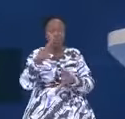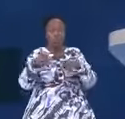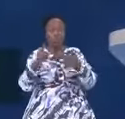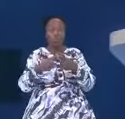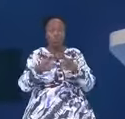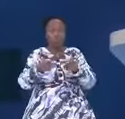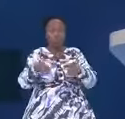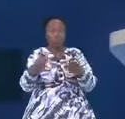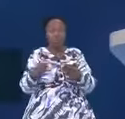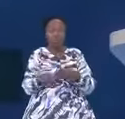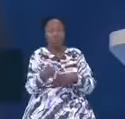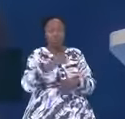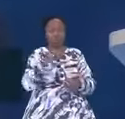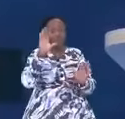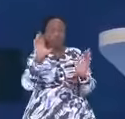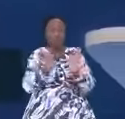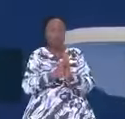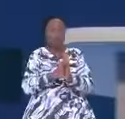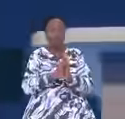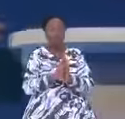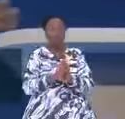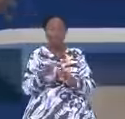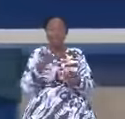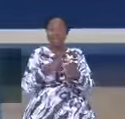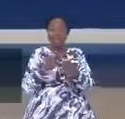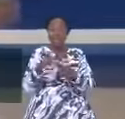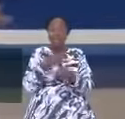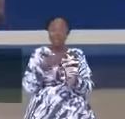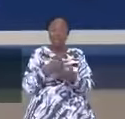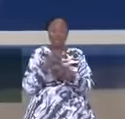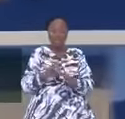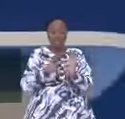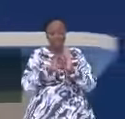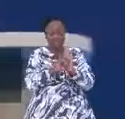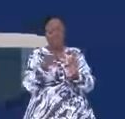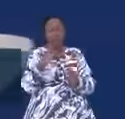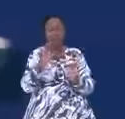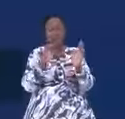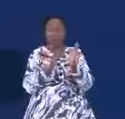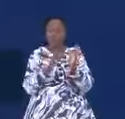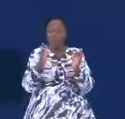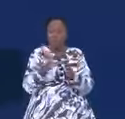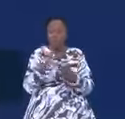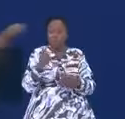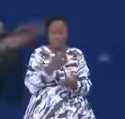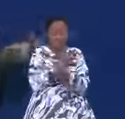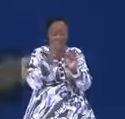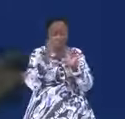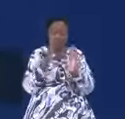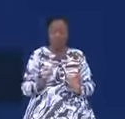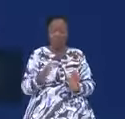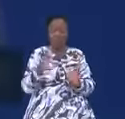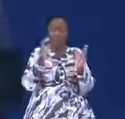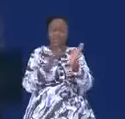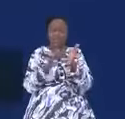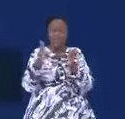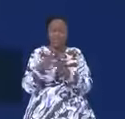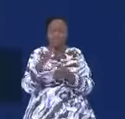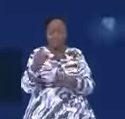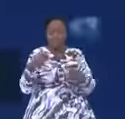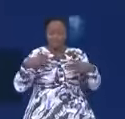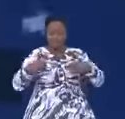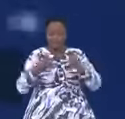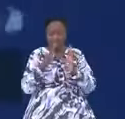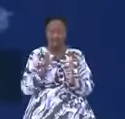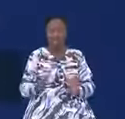c'était un symbole de jésus christ le sauveur jésus-christ le guérisseur jésus christ le libérateur